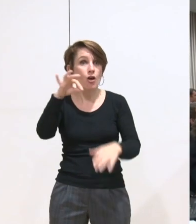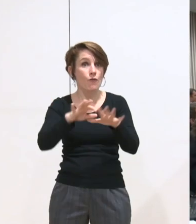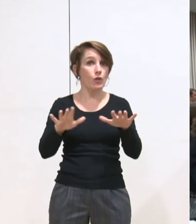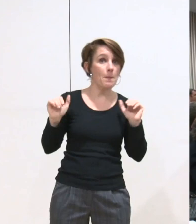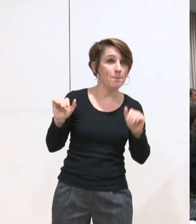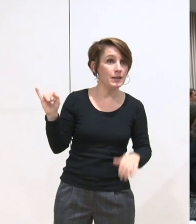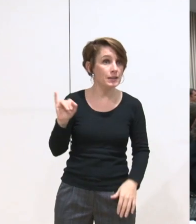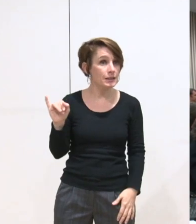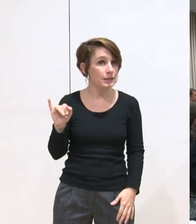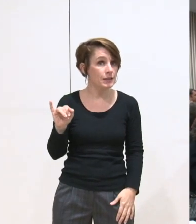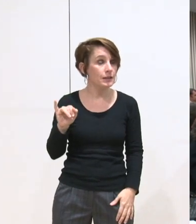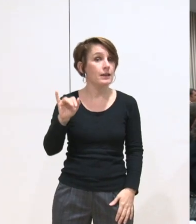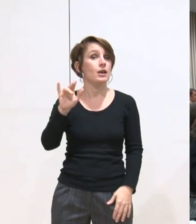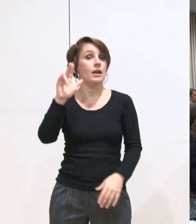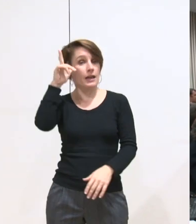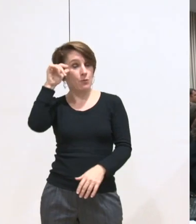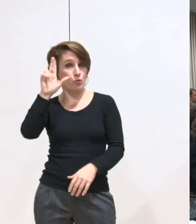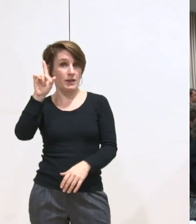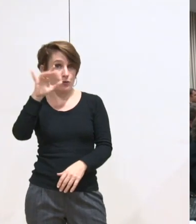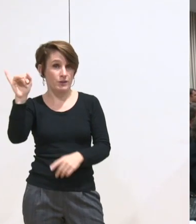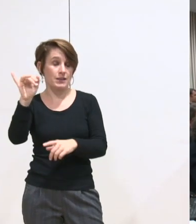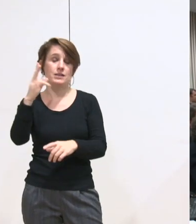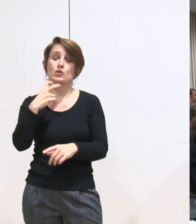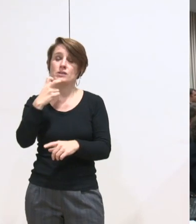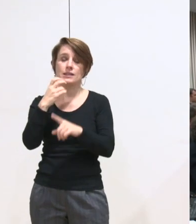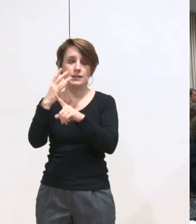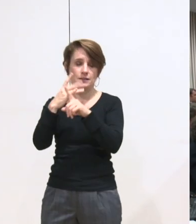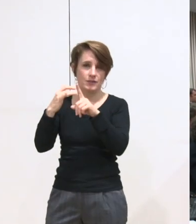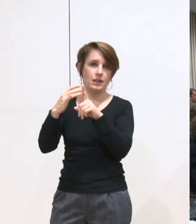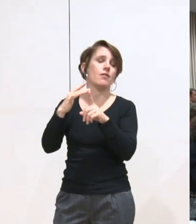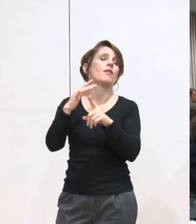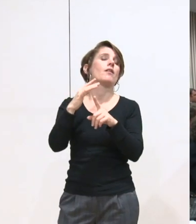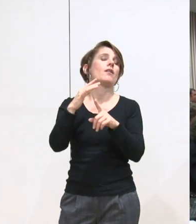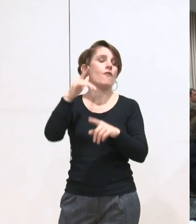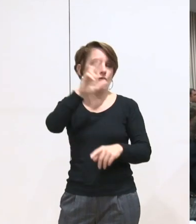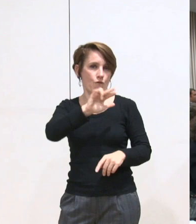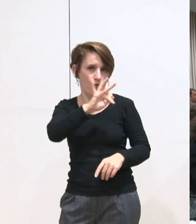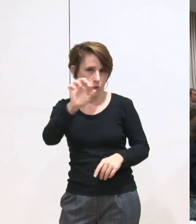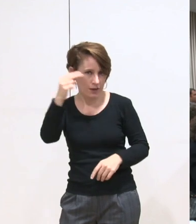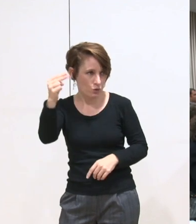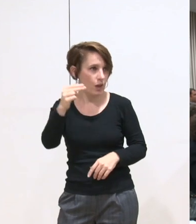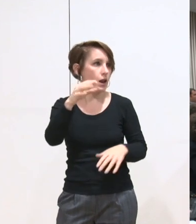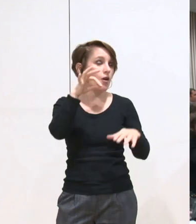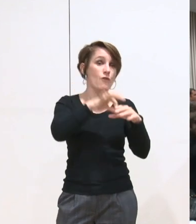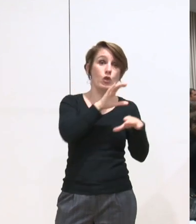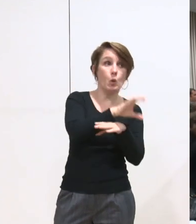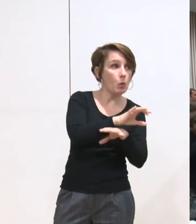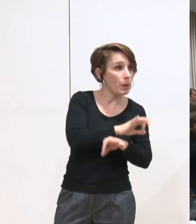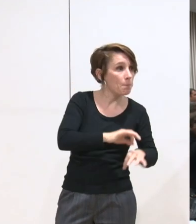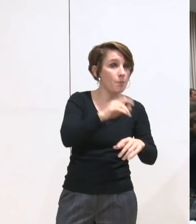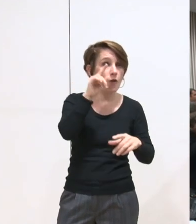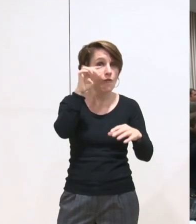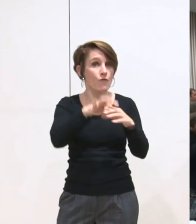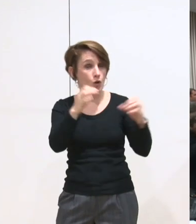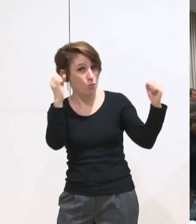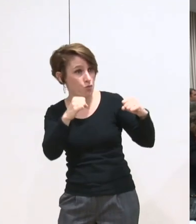s'abstient ? Les Républicains, UDI, Société civile, le Front national. Qui vote contre ? Qui vote pour ? Le Rassemblement de gauche